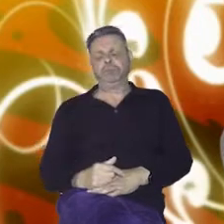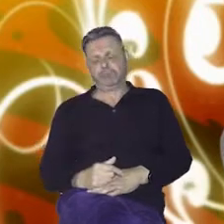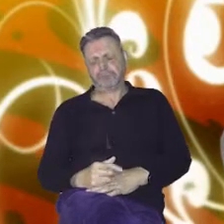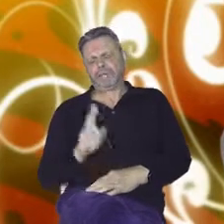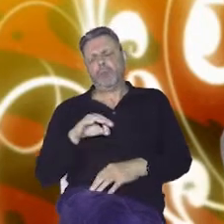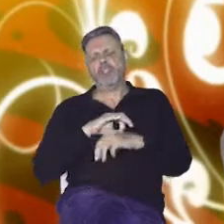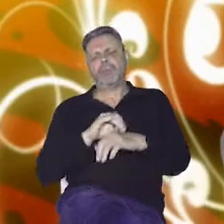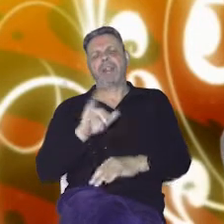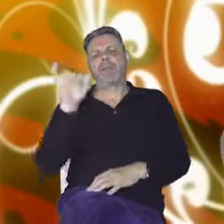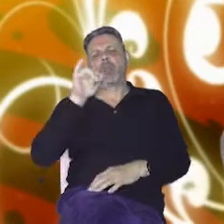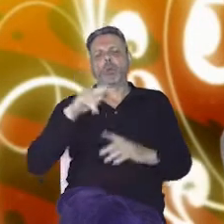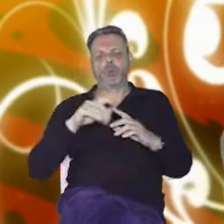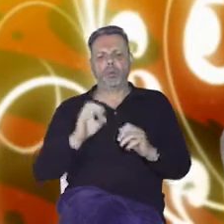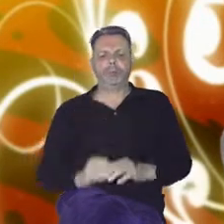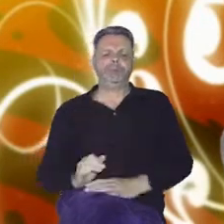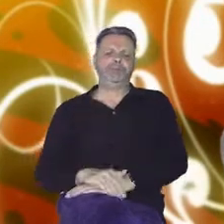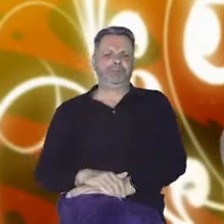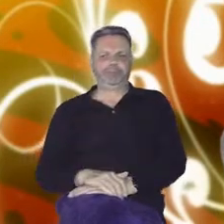na YouTube-u, postaću je na